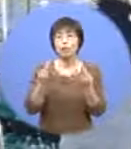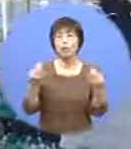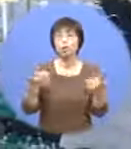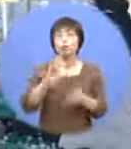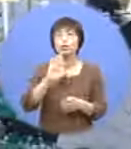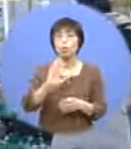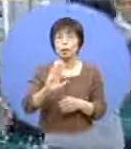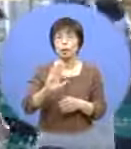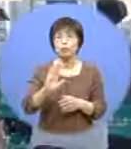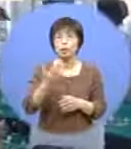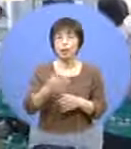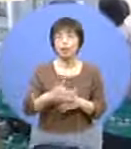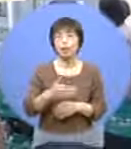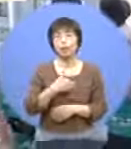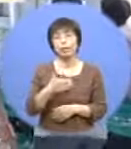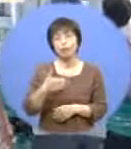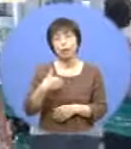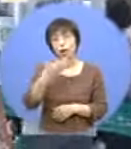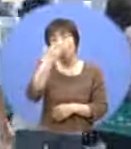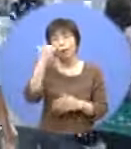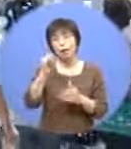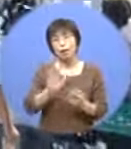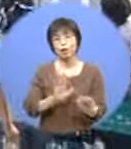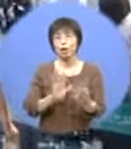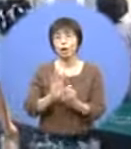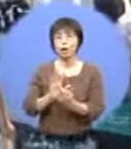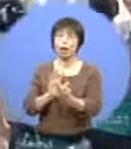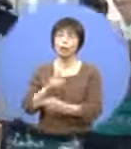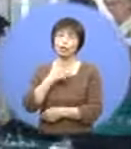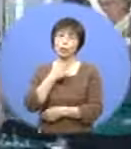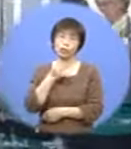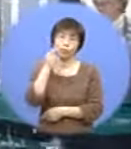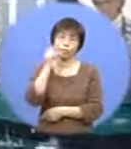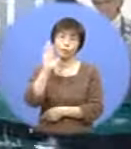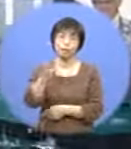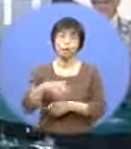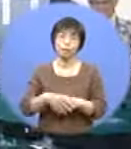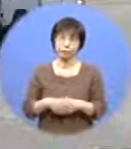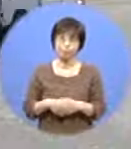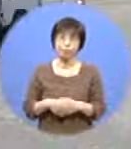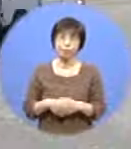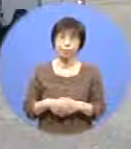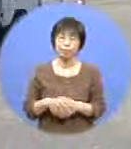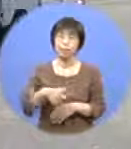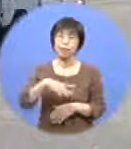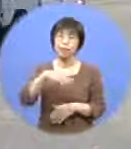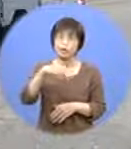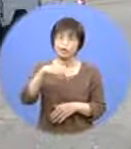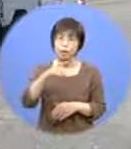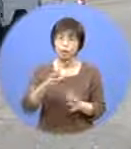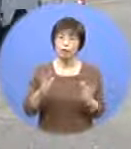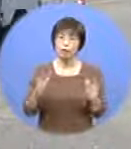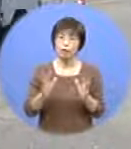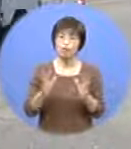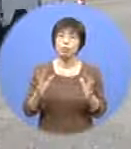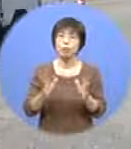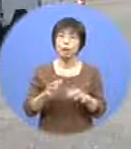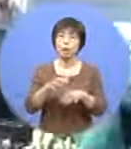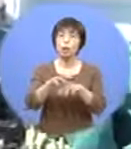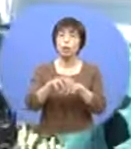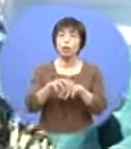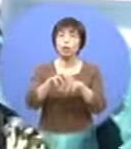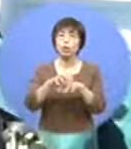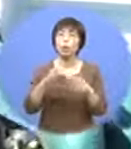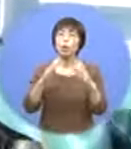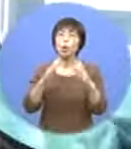ども、はい、まあ、できたら若い人入ってきてほしいなっていつも思ってるんですけどもね、はい、最初の集まりしてたのは農家の人たちばっ